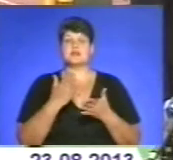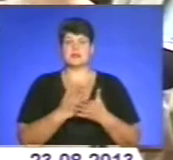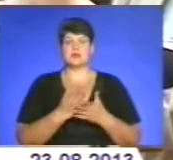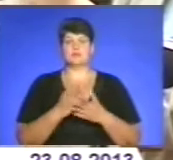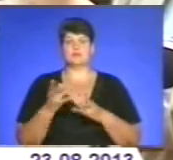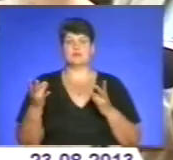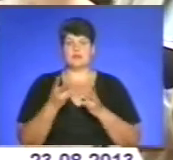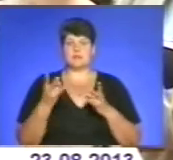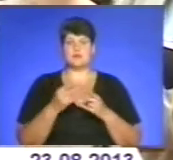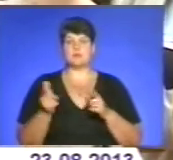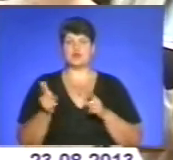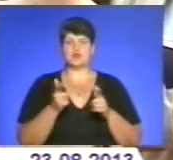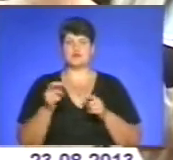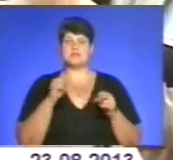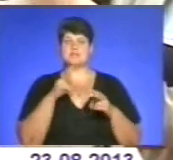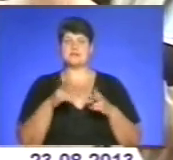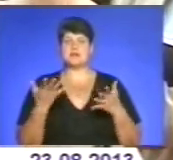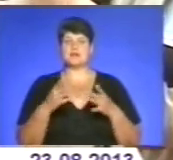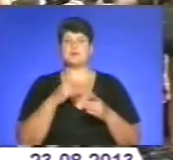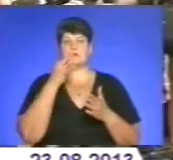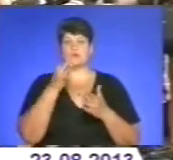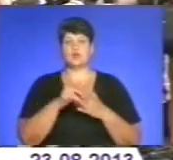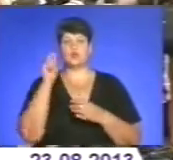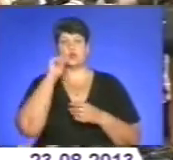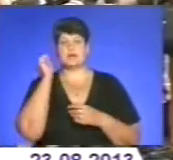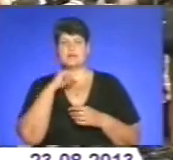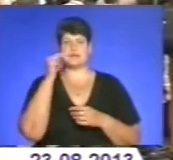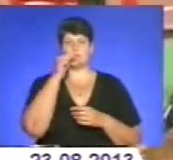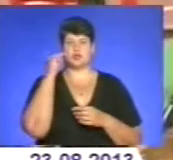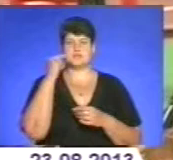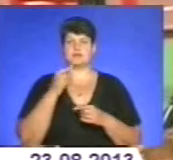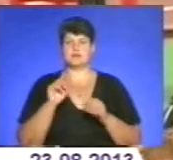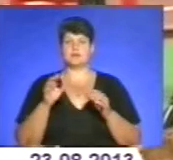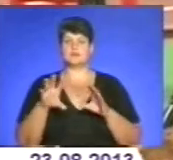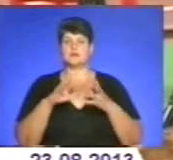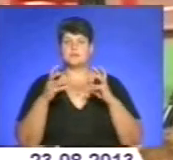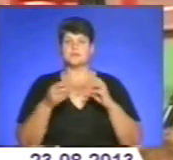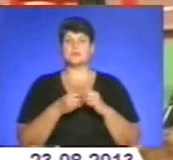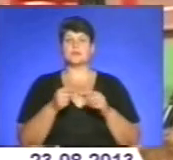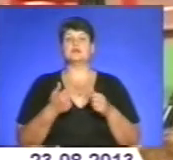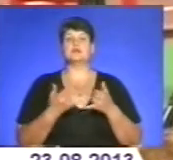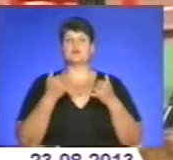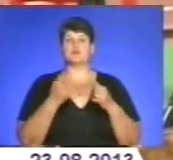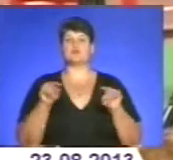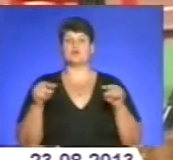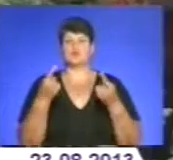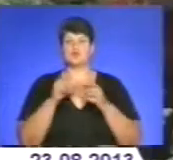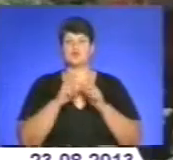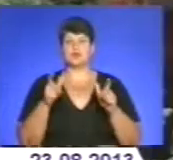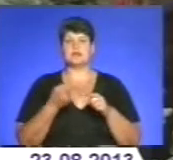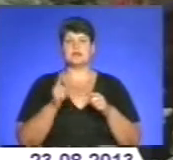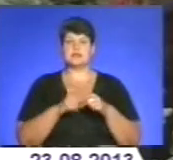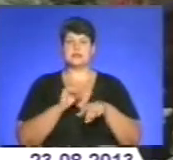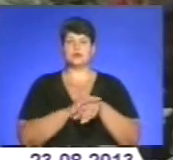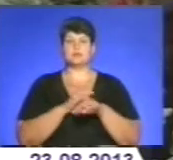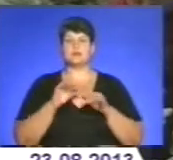спеціалістів, кваліфікація яких відповідатиме як українським, так і російським підходам. Крім того, створення такої школи – це своєрідний вияв намірів